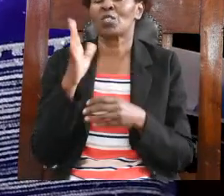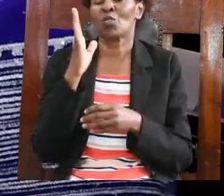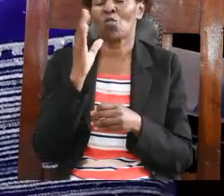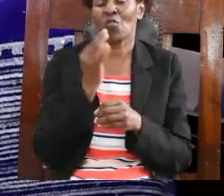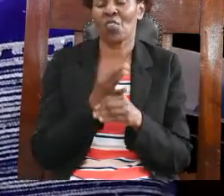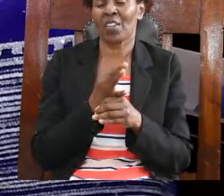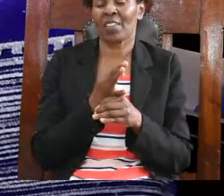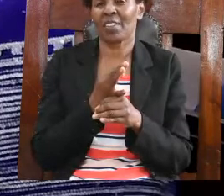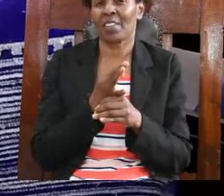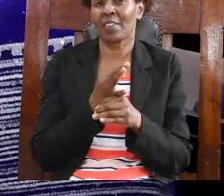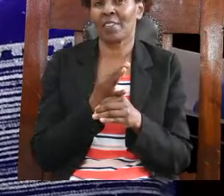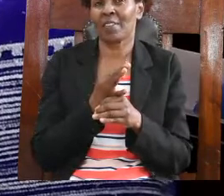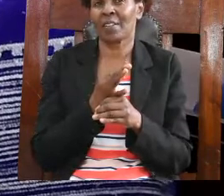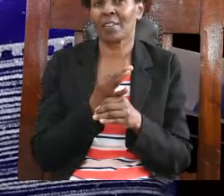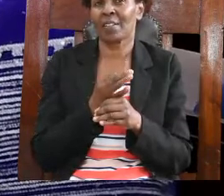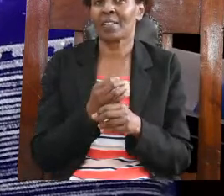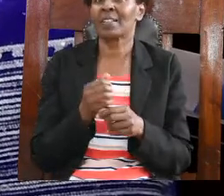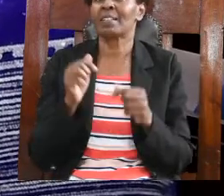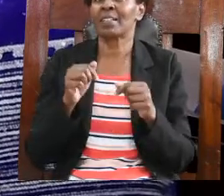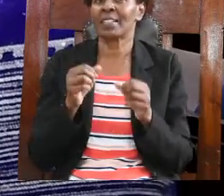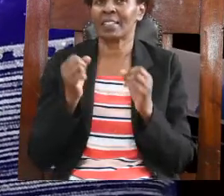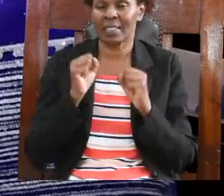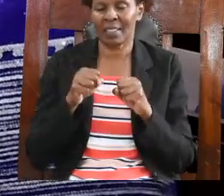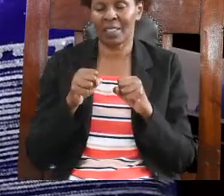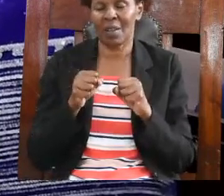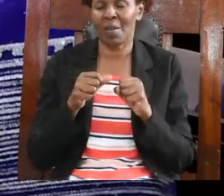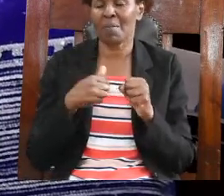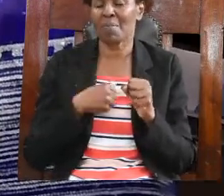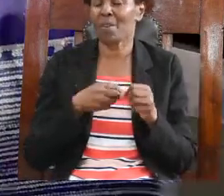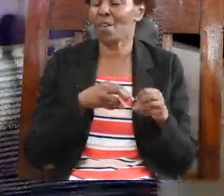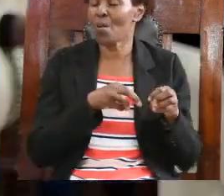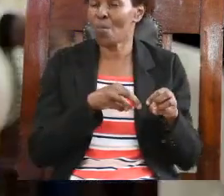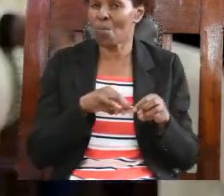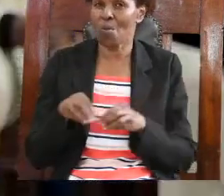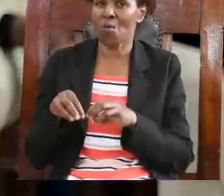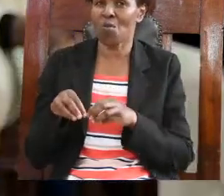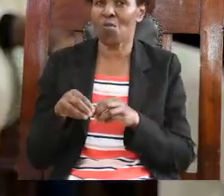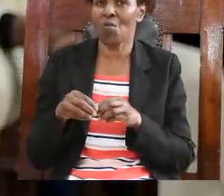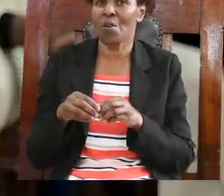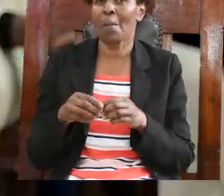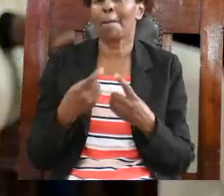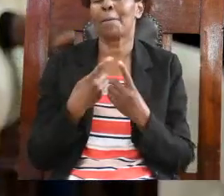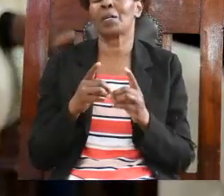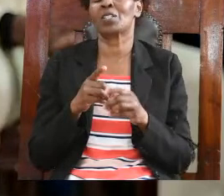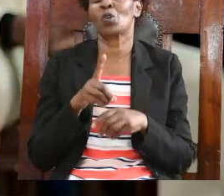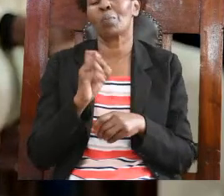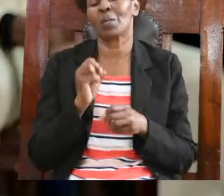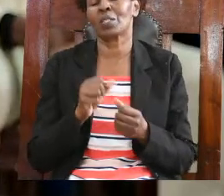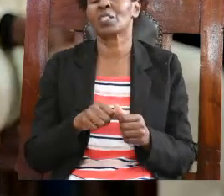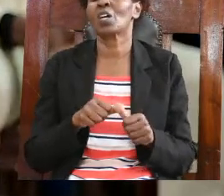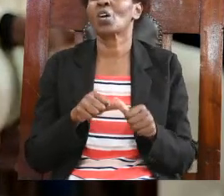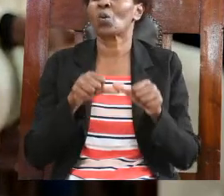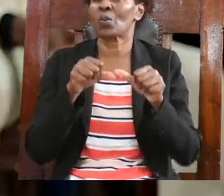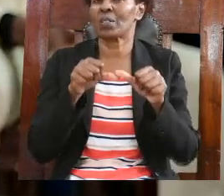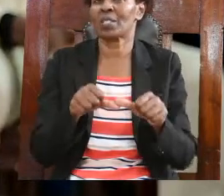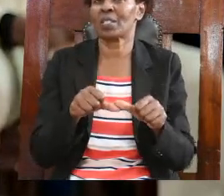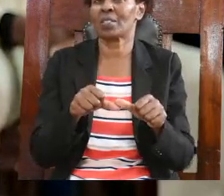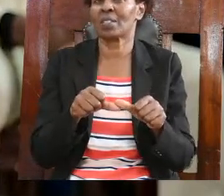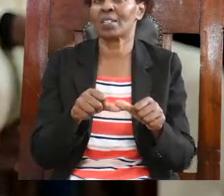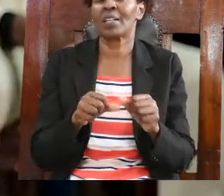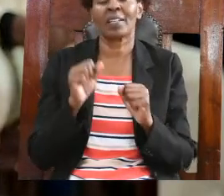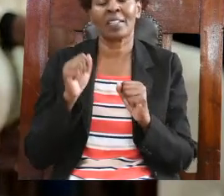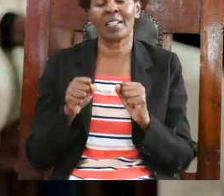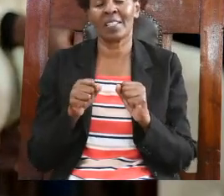yake. Hata sasa kama nimeondoka, endeleeni vivyo hivyo. Bwana asifiwe. Hata kama nimefanya